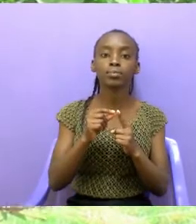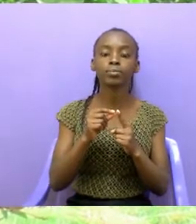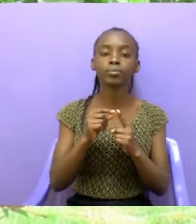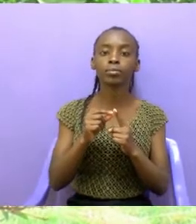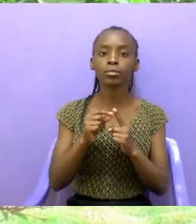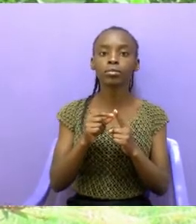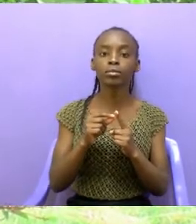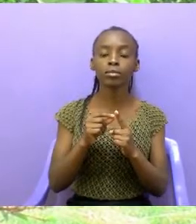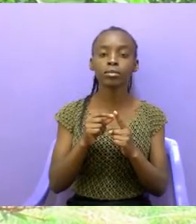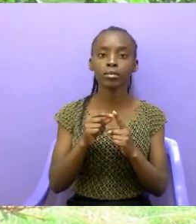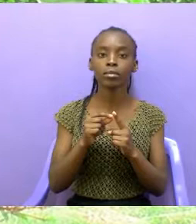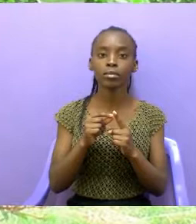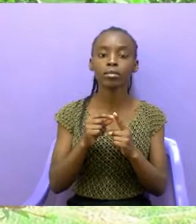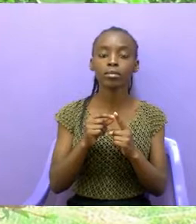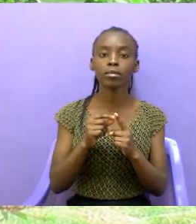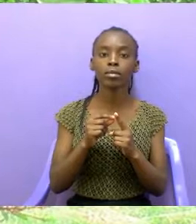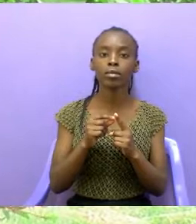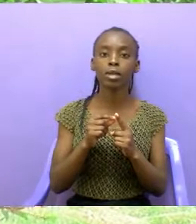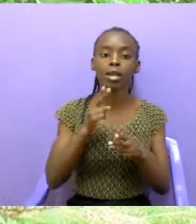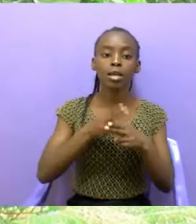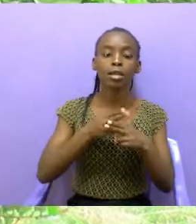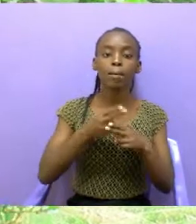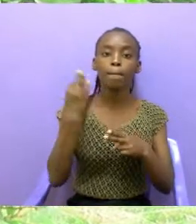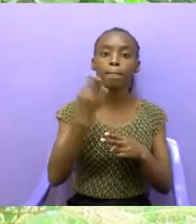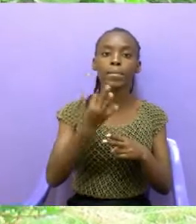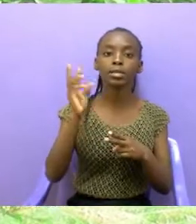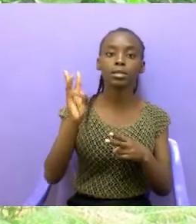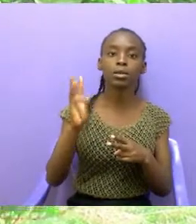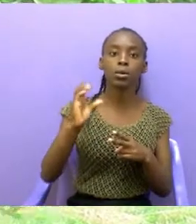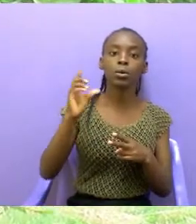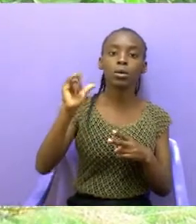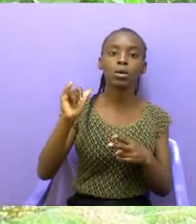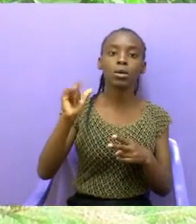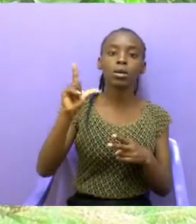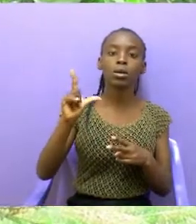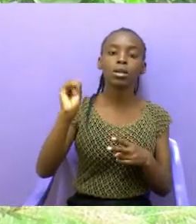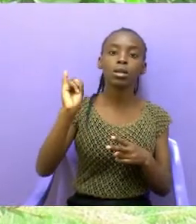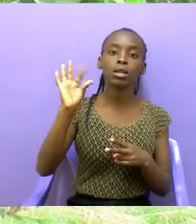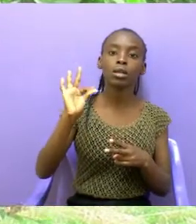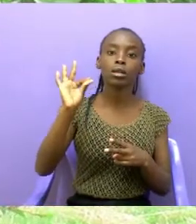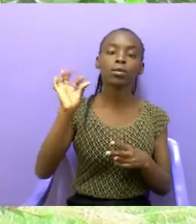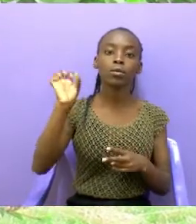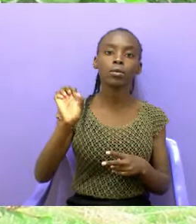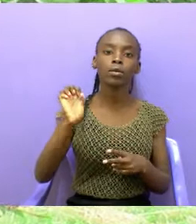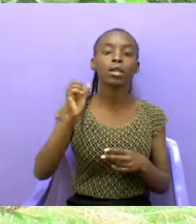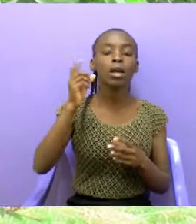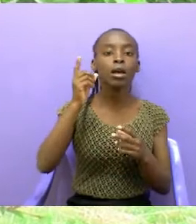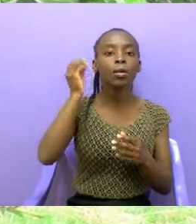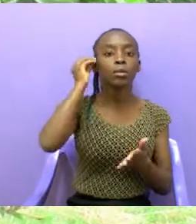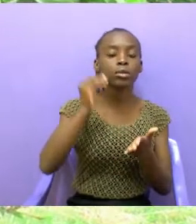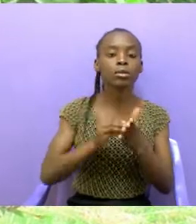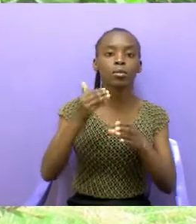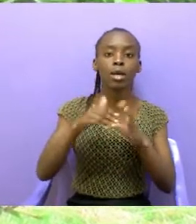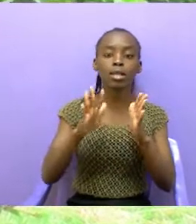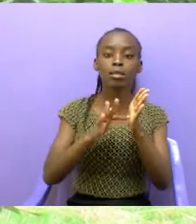Mungu, na itakuwa ni baraka sana. Naitwa Pastor Wycliffe. Karibu sana, karibu sana. Nataka kusoma ama tujifundishe kidogo kutoka kitabu